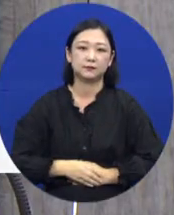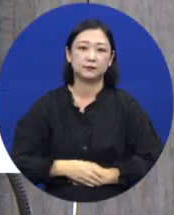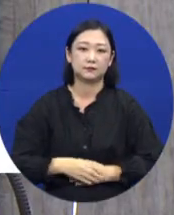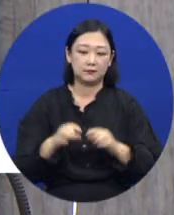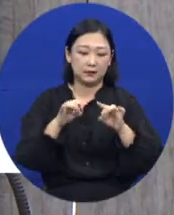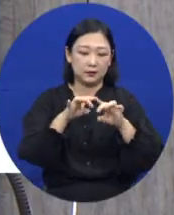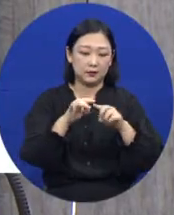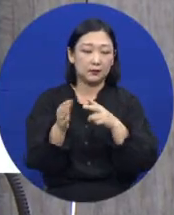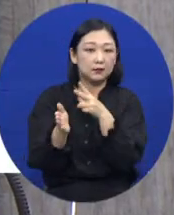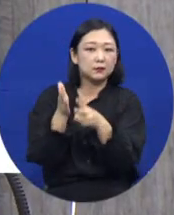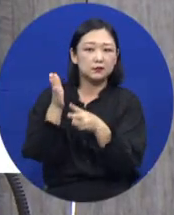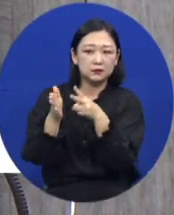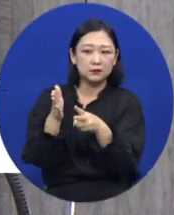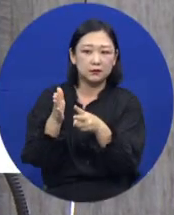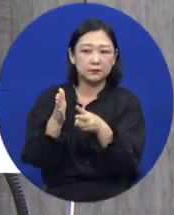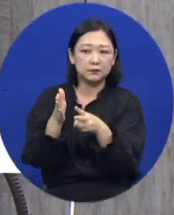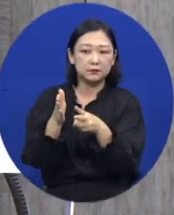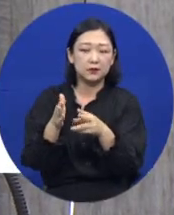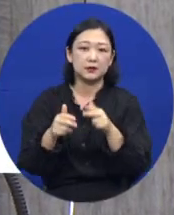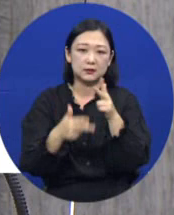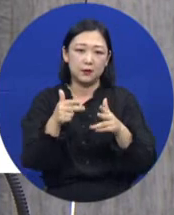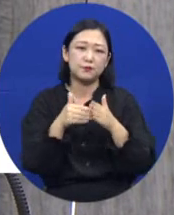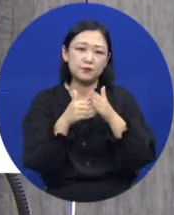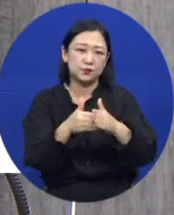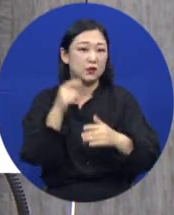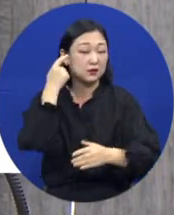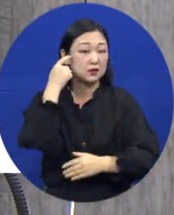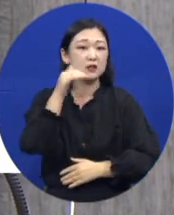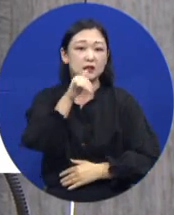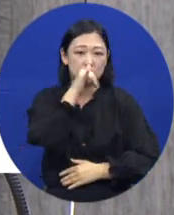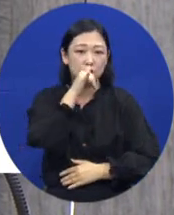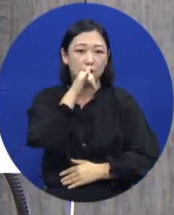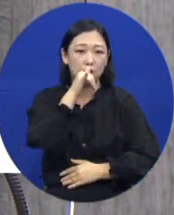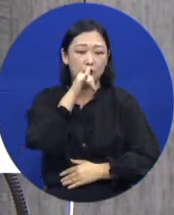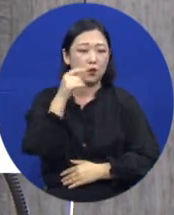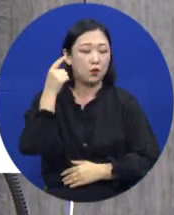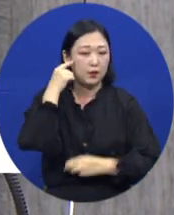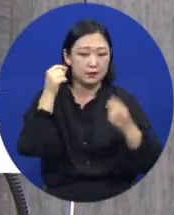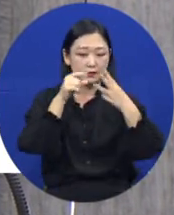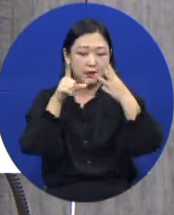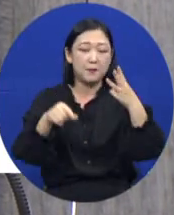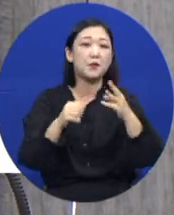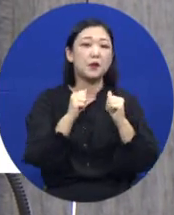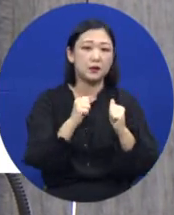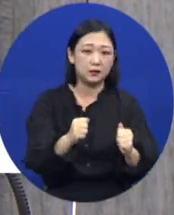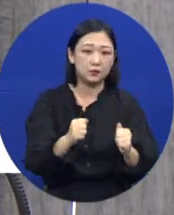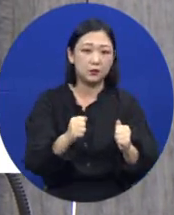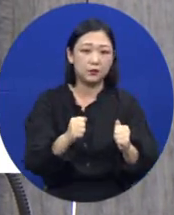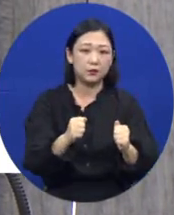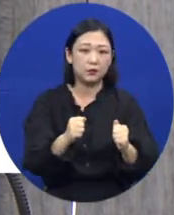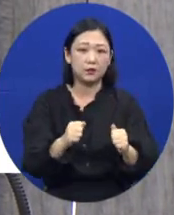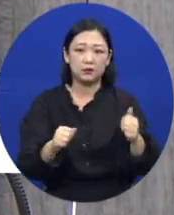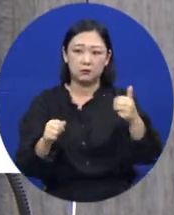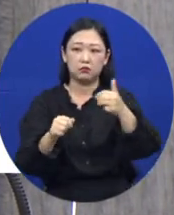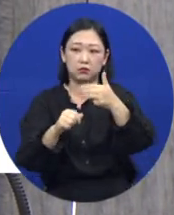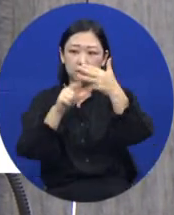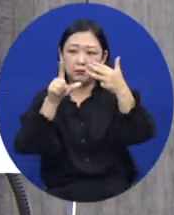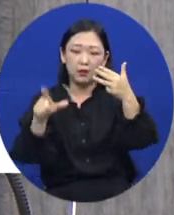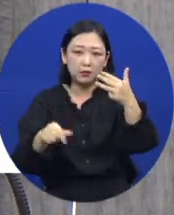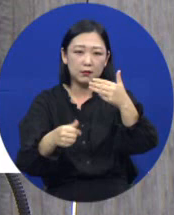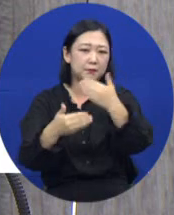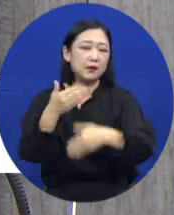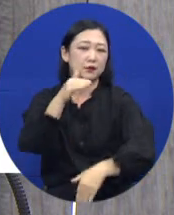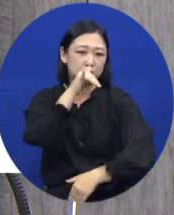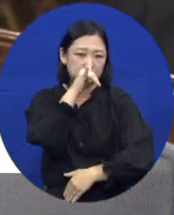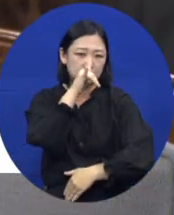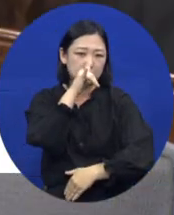허용하겠다는 국회의원 넣을 의지가 있는 거예요 그런데 왜 퍼올 때 렌은 국회에도 올라와있는데 클러스터의